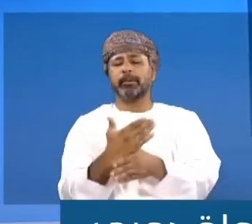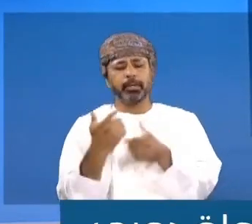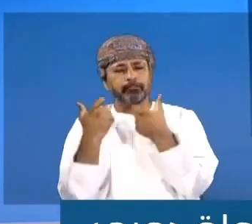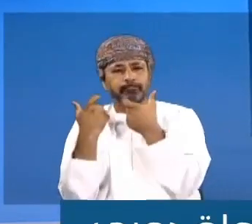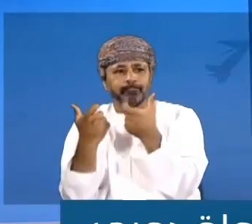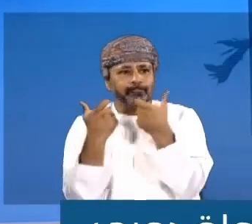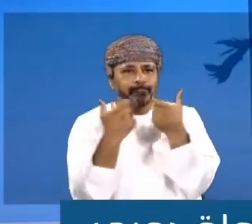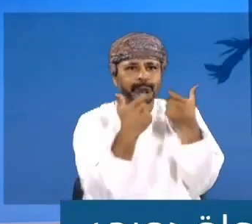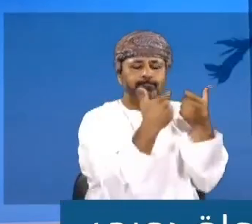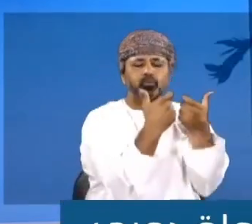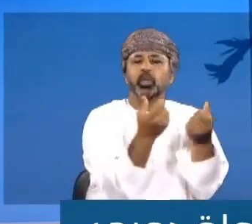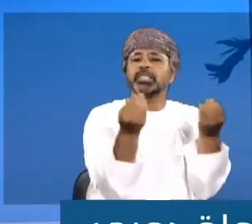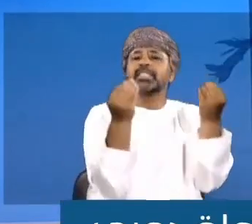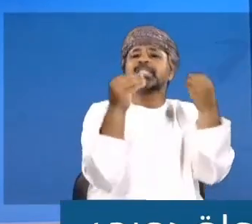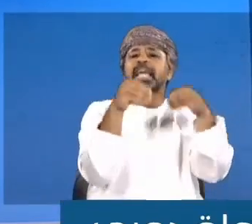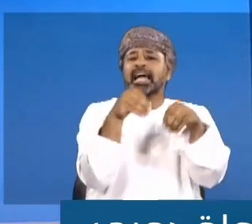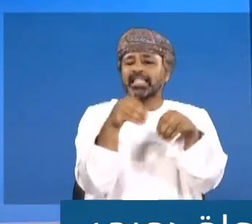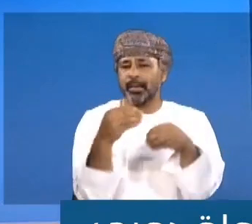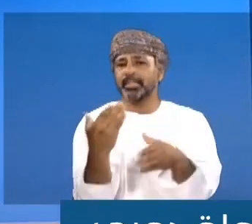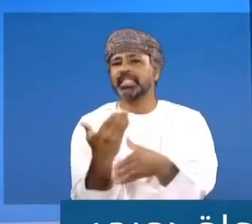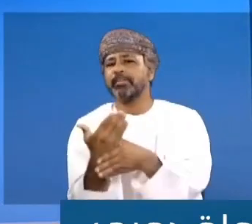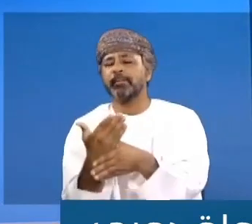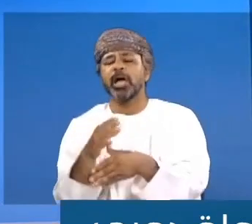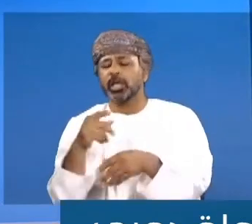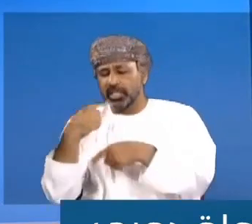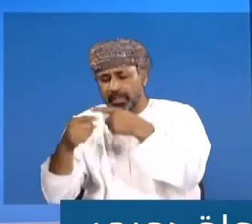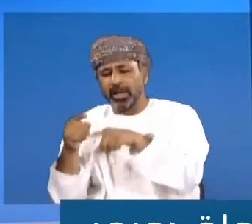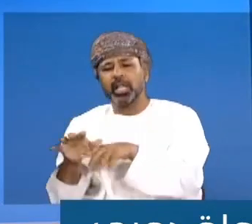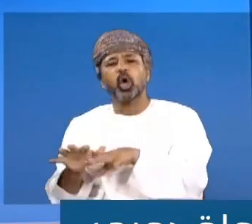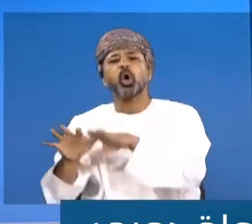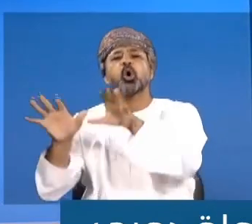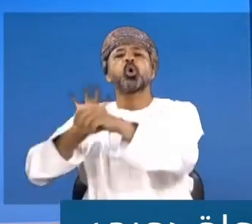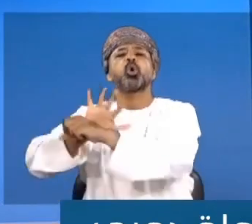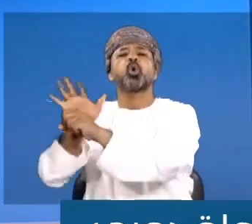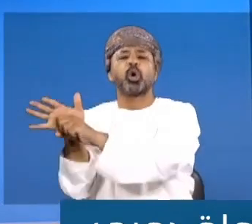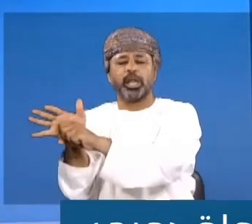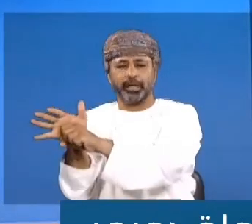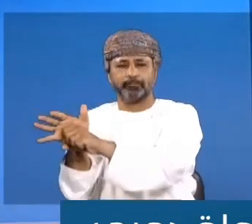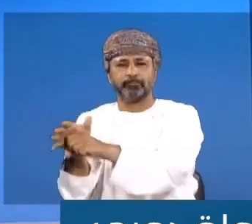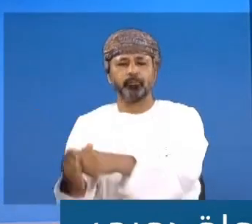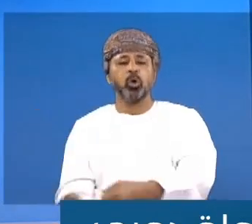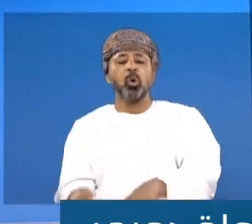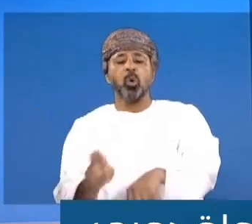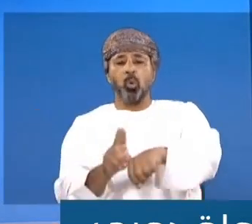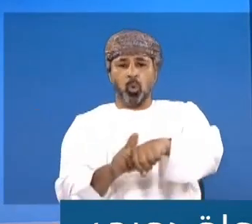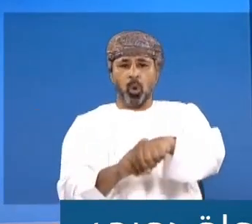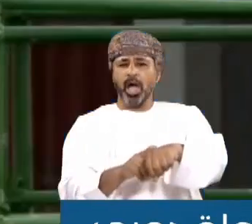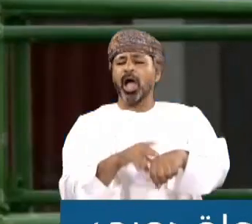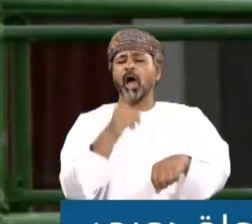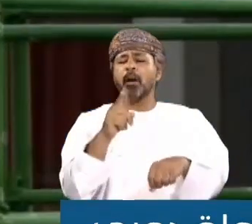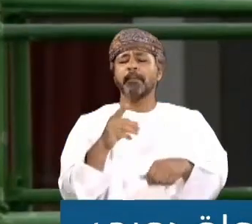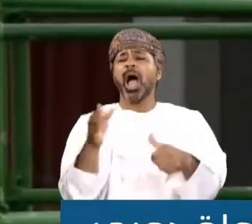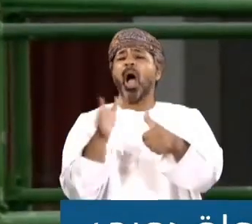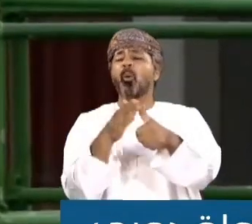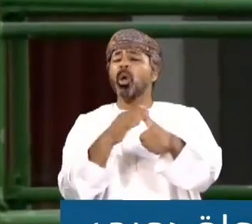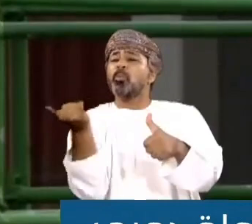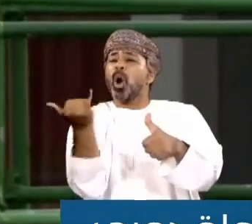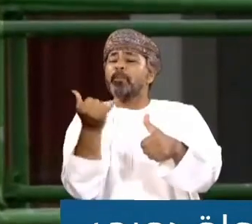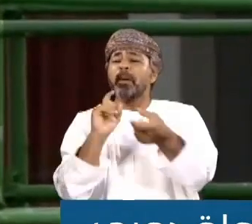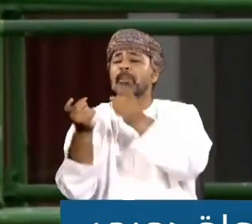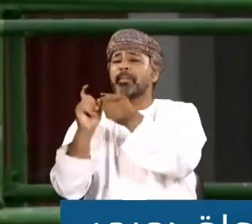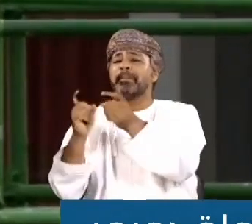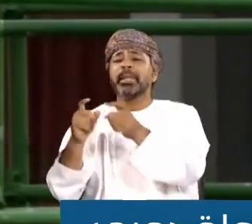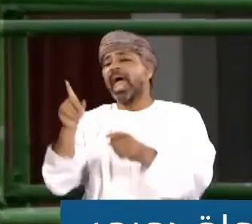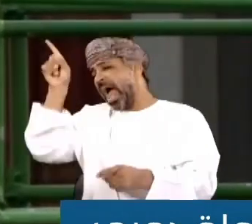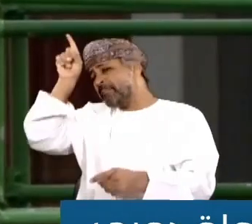إجراءات وقائية واحترازية مكثفة بسبب استمرار جائحة فيروس كورونا المستجد. وفي أبرز المواجهات يلتقي